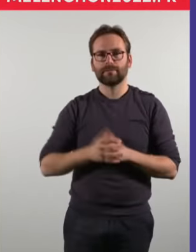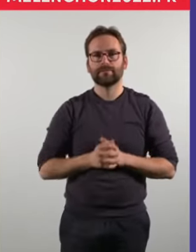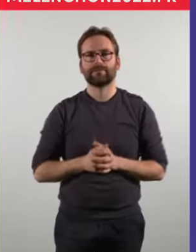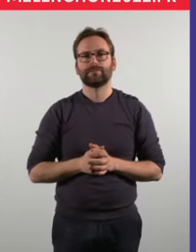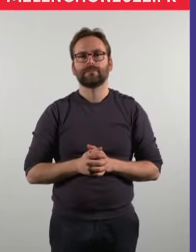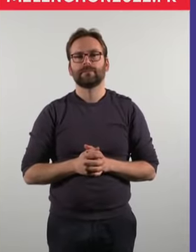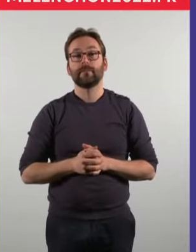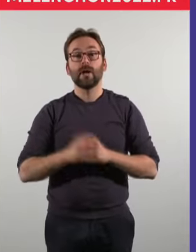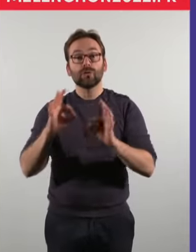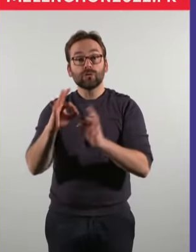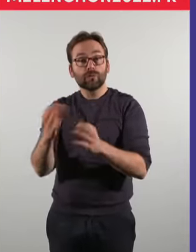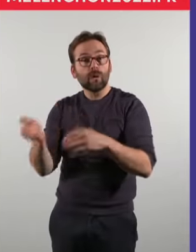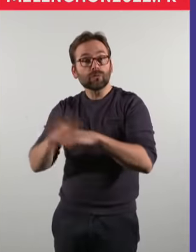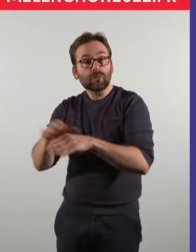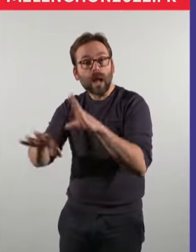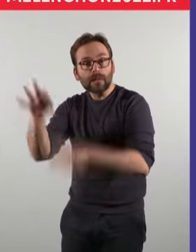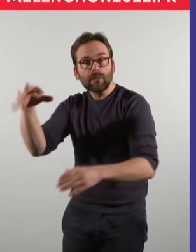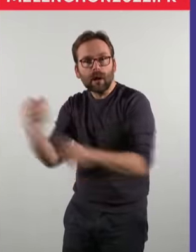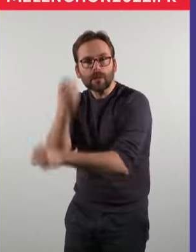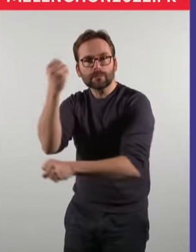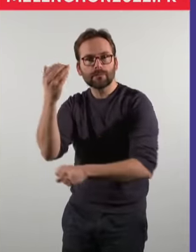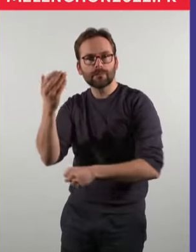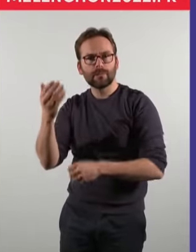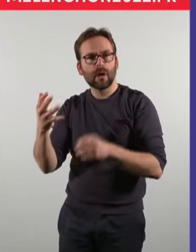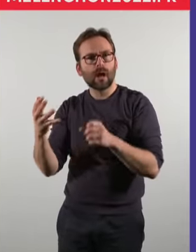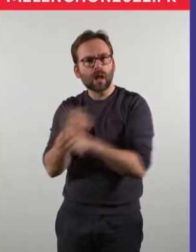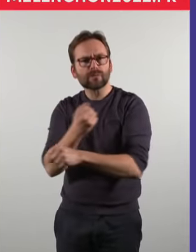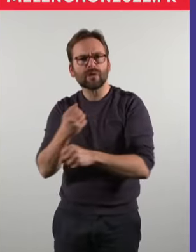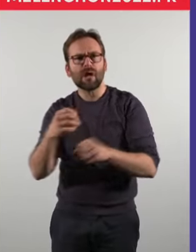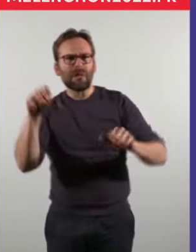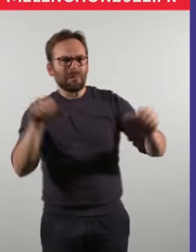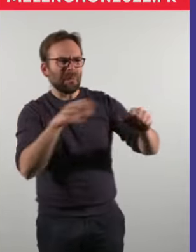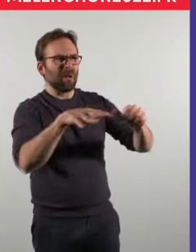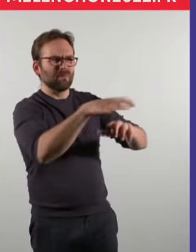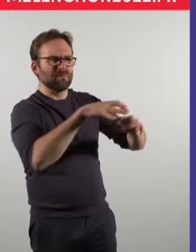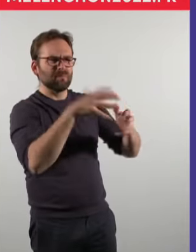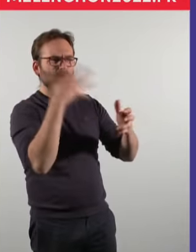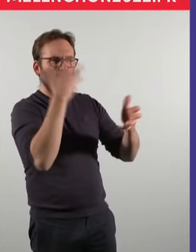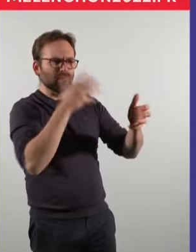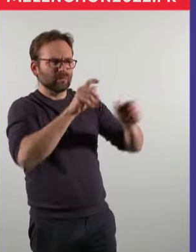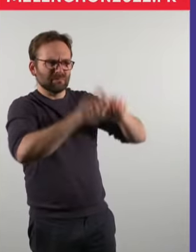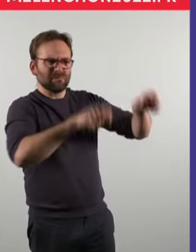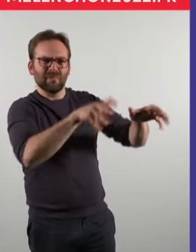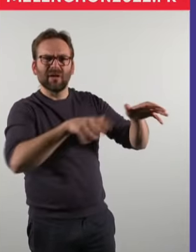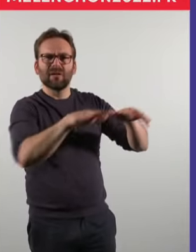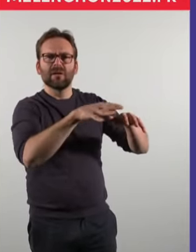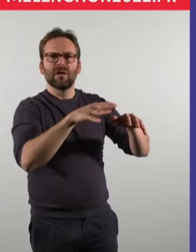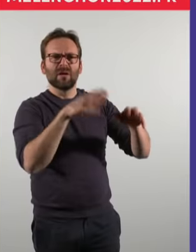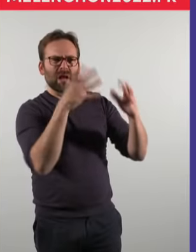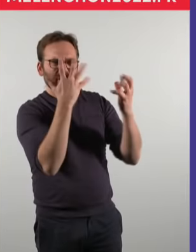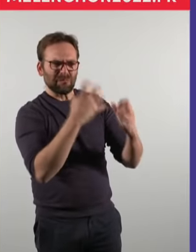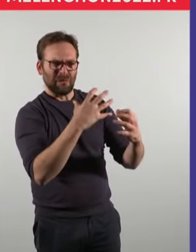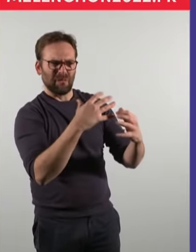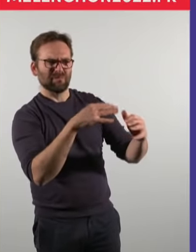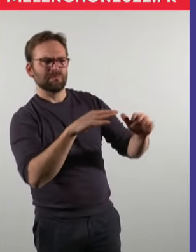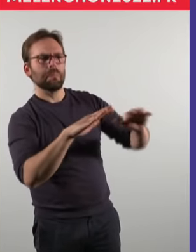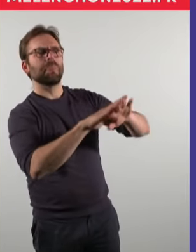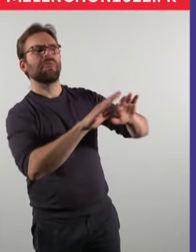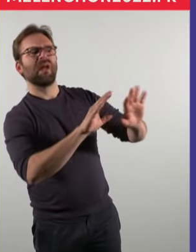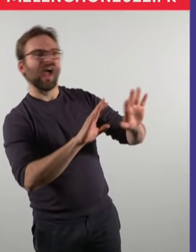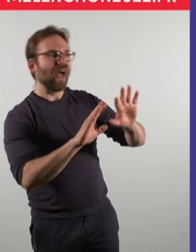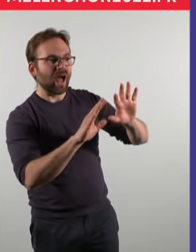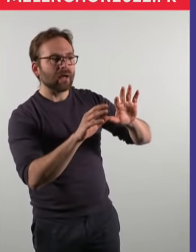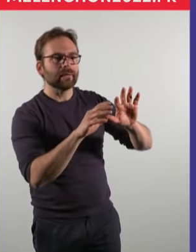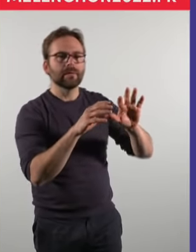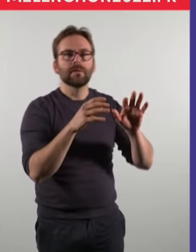Et il l'a emporté. Il l'a emporté face à ces monstres. Face à ces monstres du clair-obscur qui